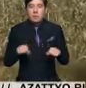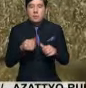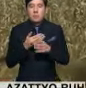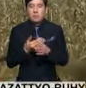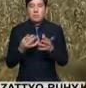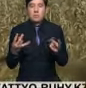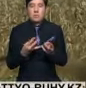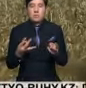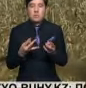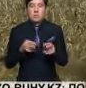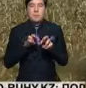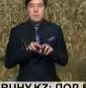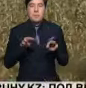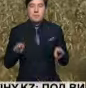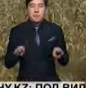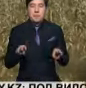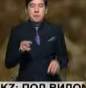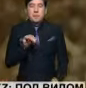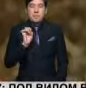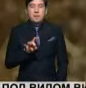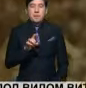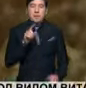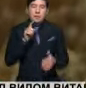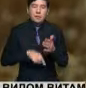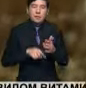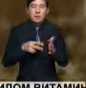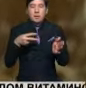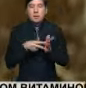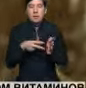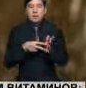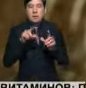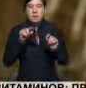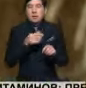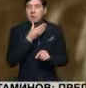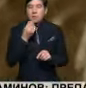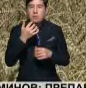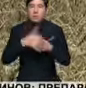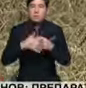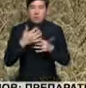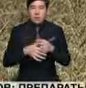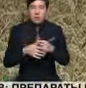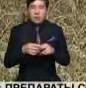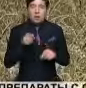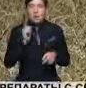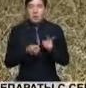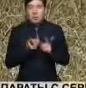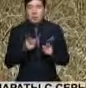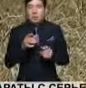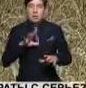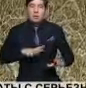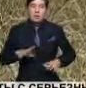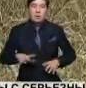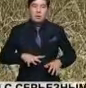свою очередь, в Министерстве сельского хозяйства убеждены, сложившаяся цена – результат не сговора посредников, а естественное ценообразование рынка.